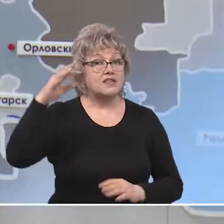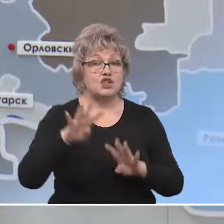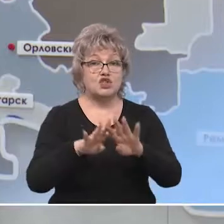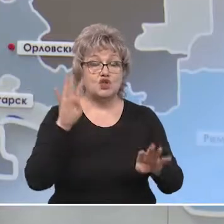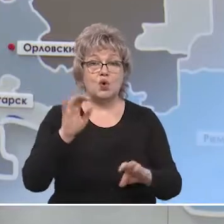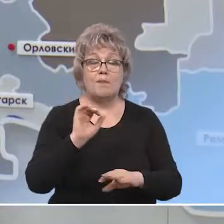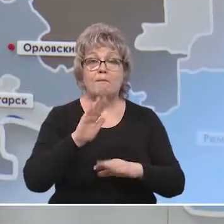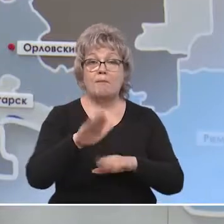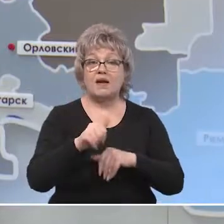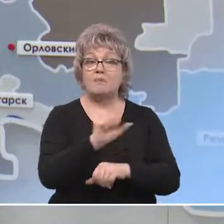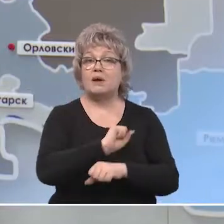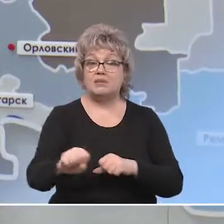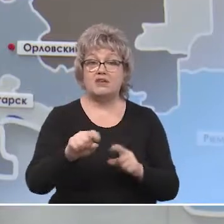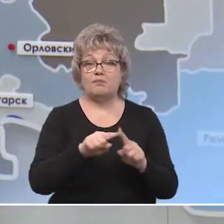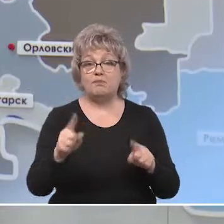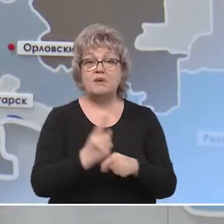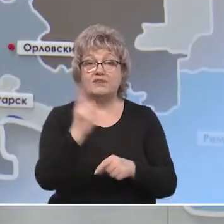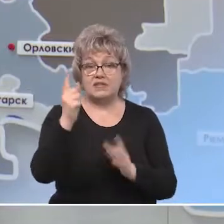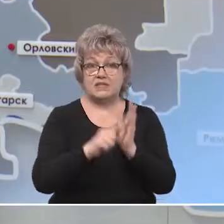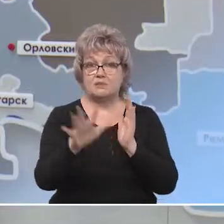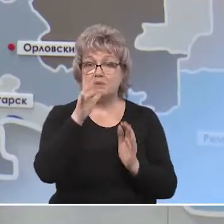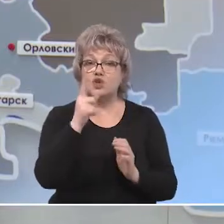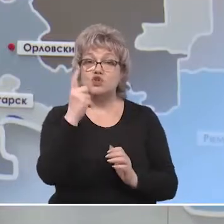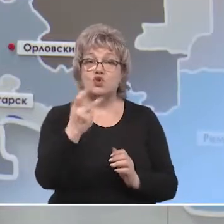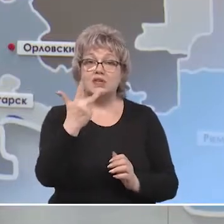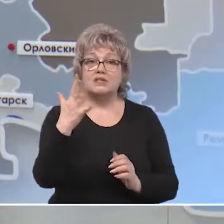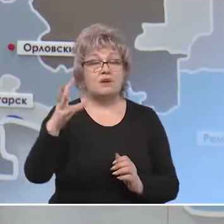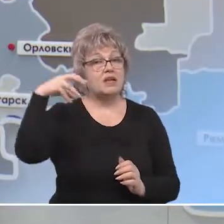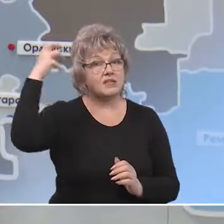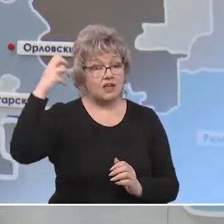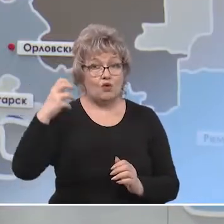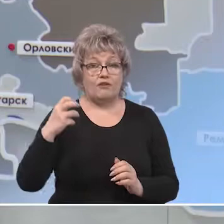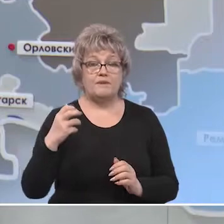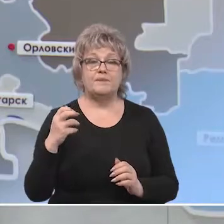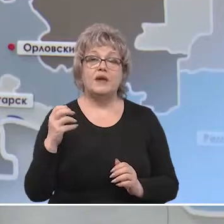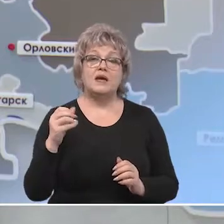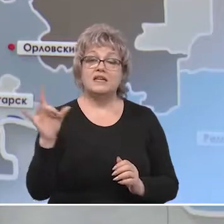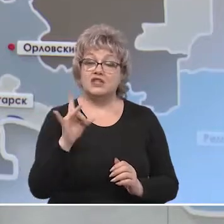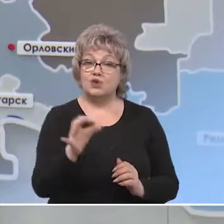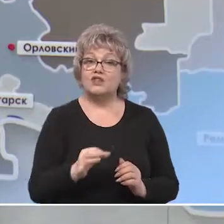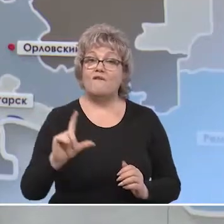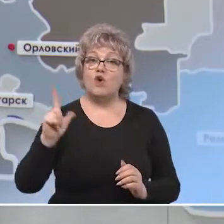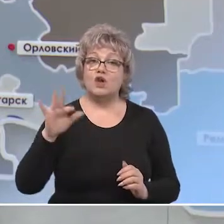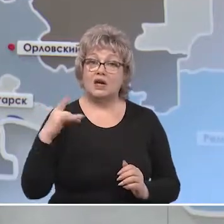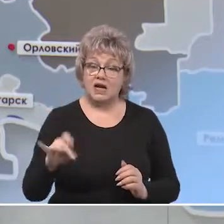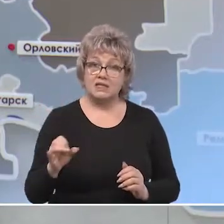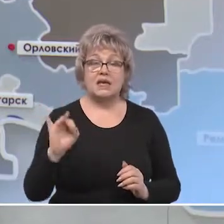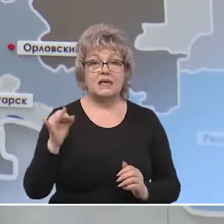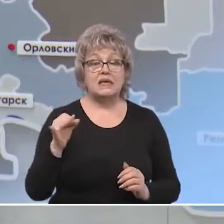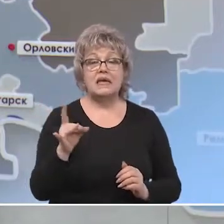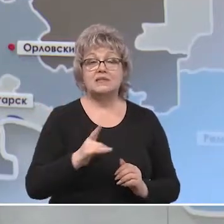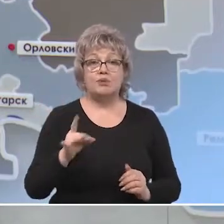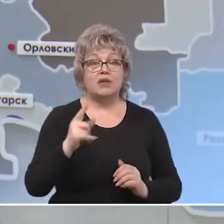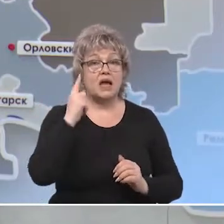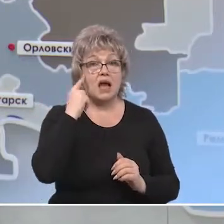Казачий строй на Параде Победы впервые за 75 лет. 135 казаков Всевеликого войска Донского из Ростовской, Волгоградской областей